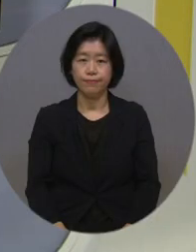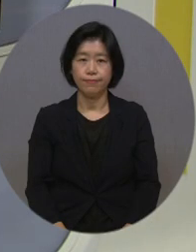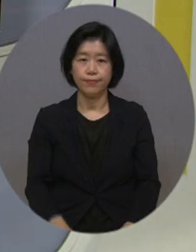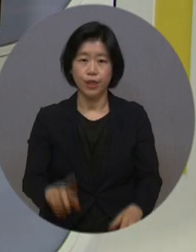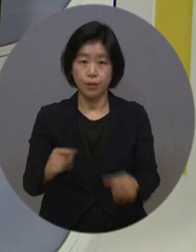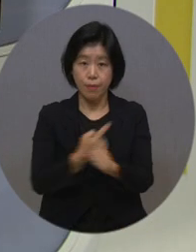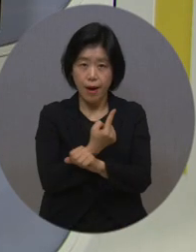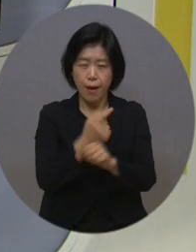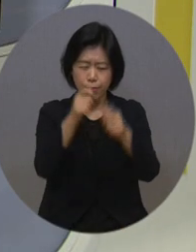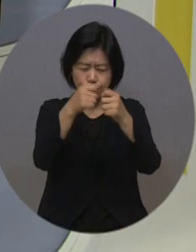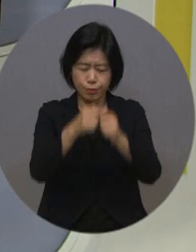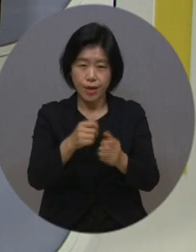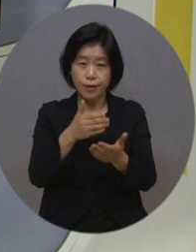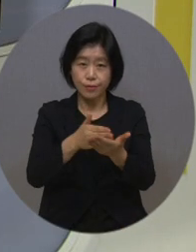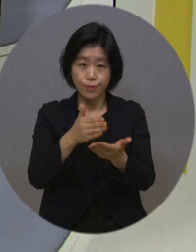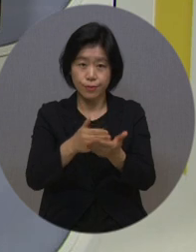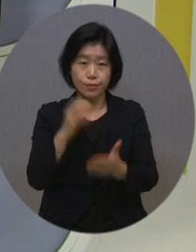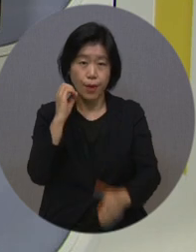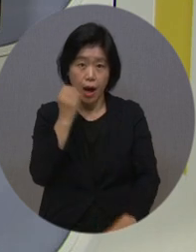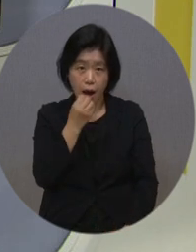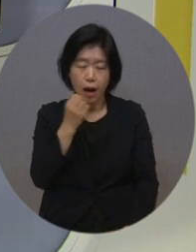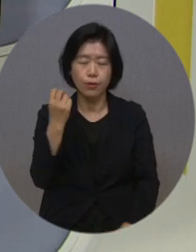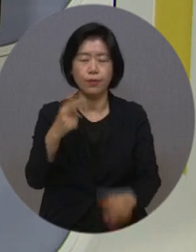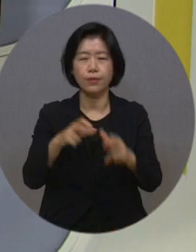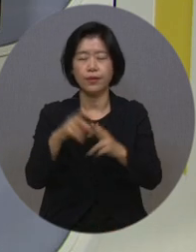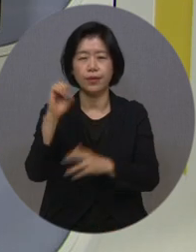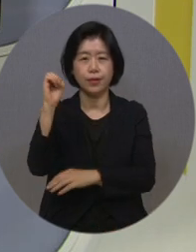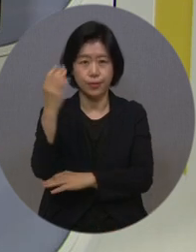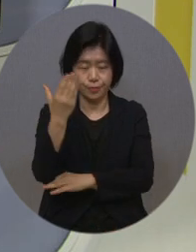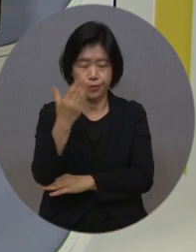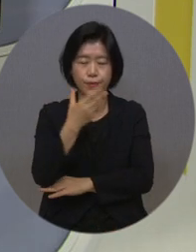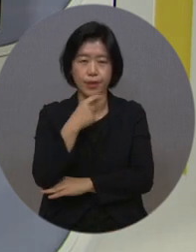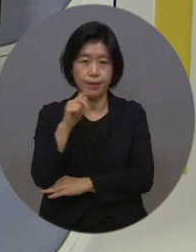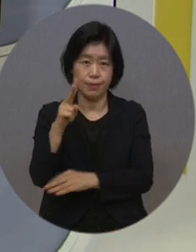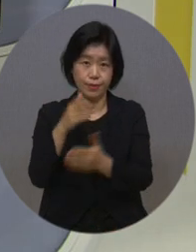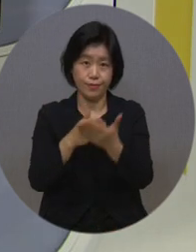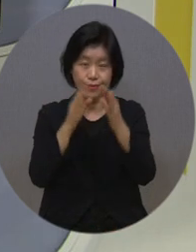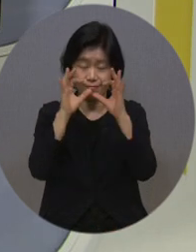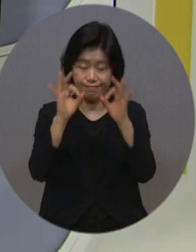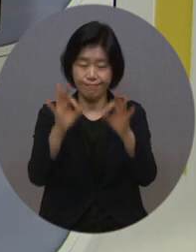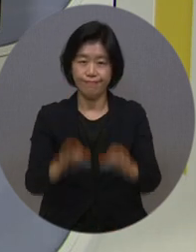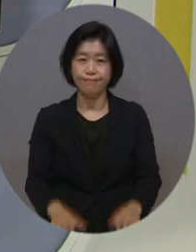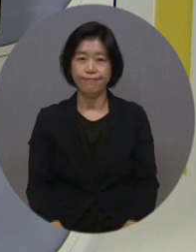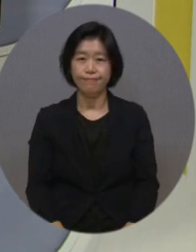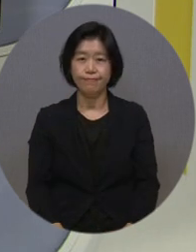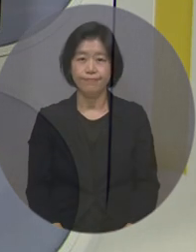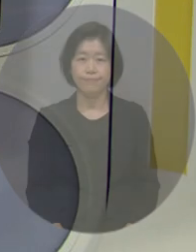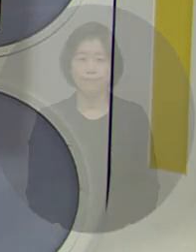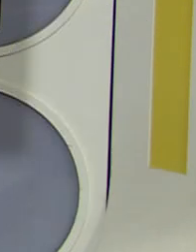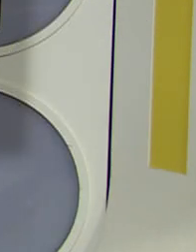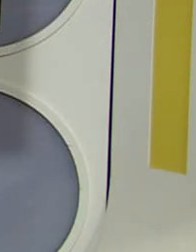이 밖에 자세한 사항은 웰페어 뉴스 홈페이지와 장애인신문, 복지TV 뉴스를 통해 확인할 수 있습니다.